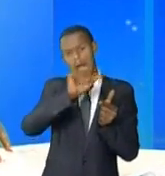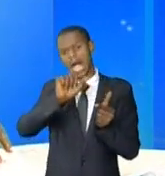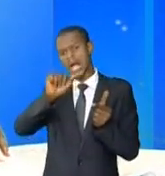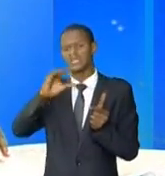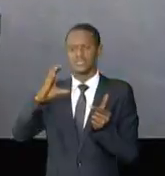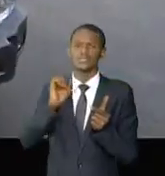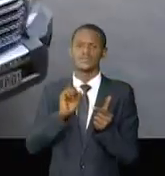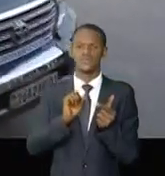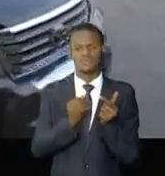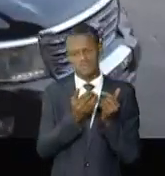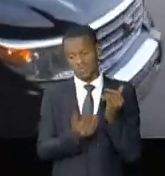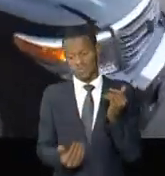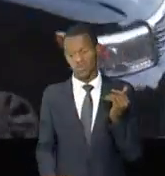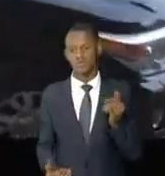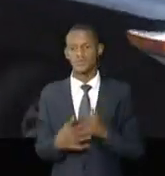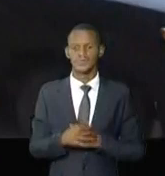Kiana.